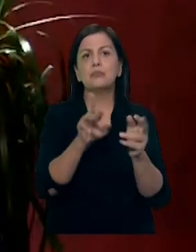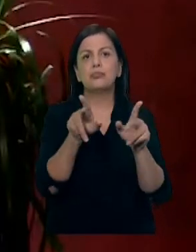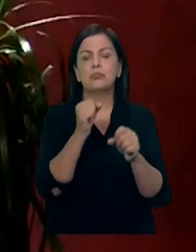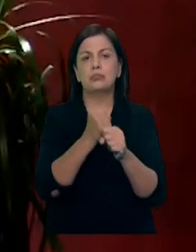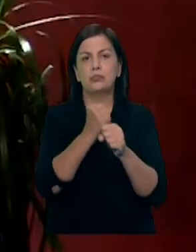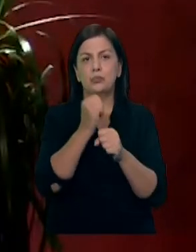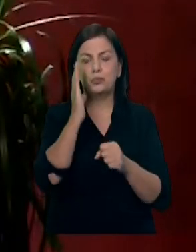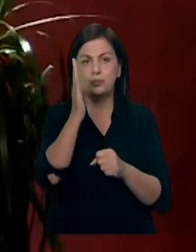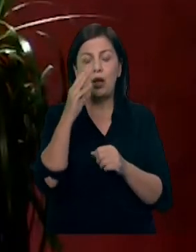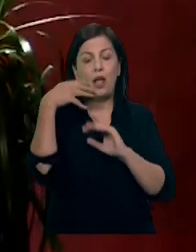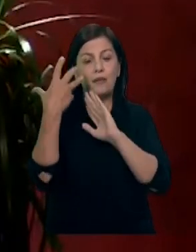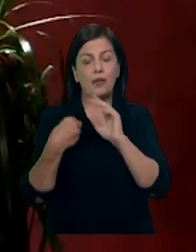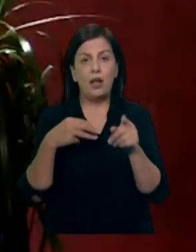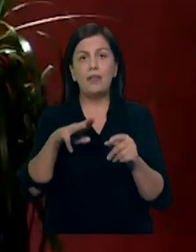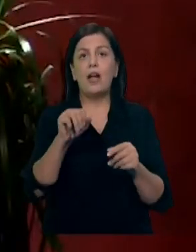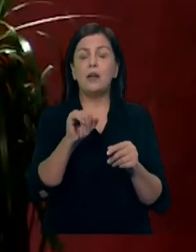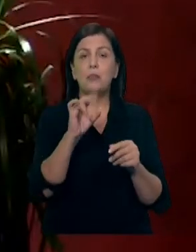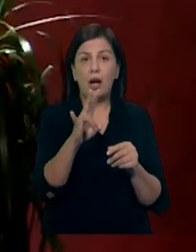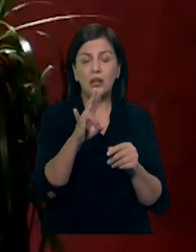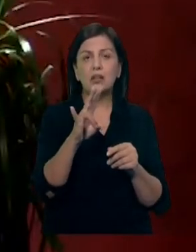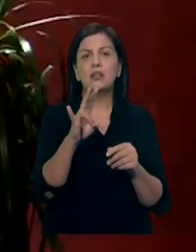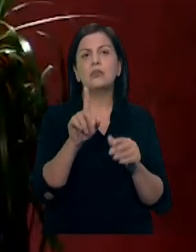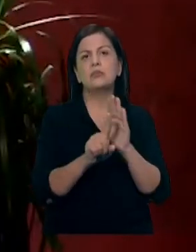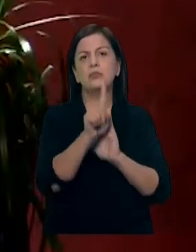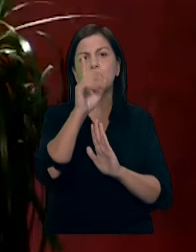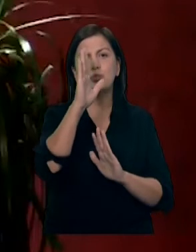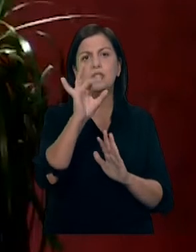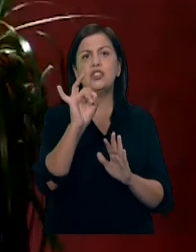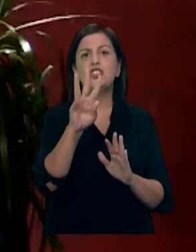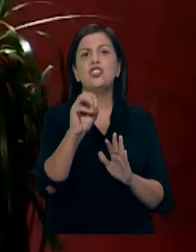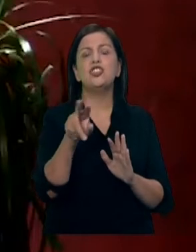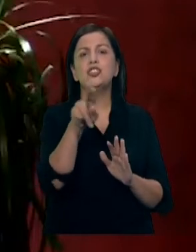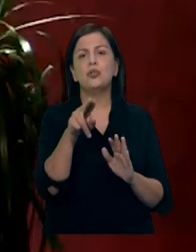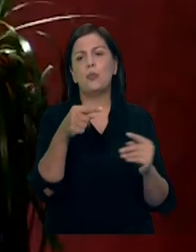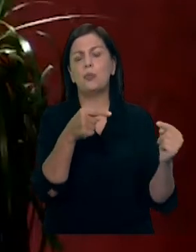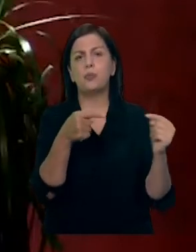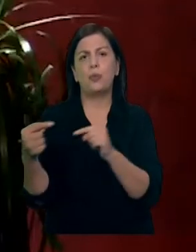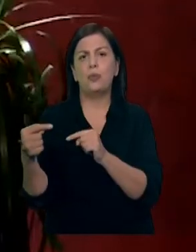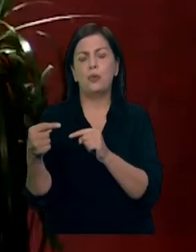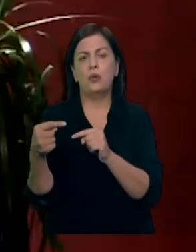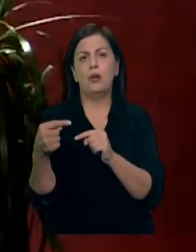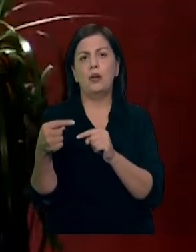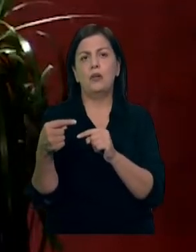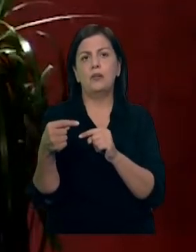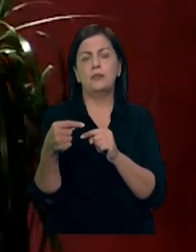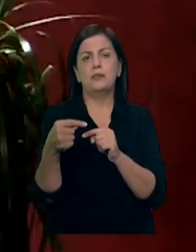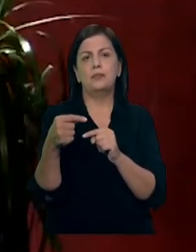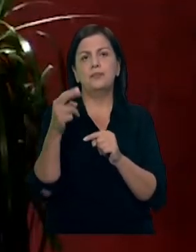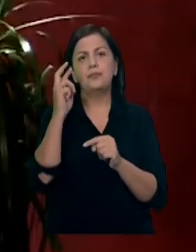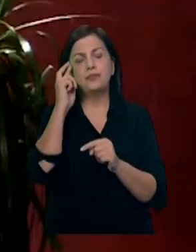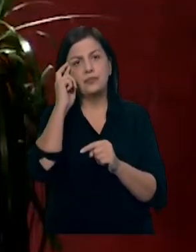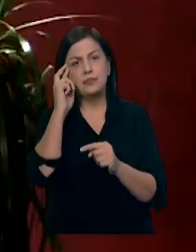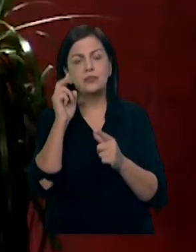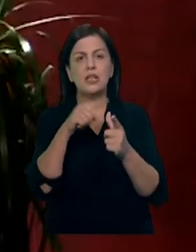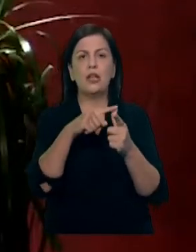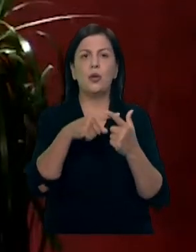rejimi IŞİD'i kendine düşman olarak görüyor. IŞİD'i ABD ve Batı ve hatta Çin ya da Rusya